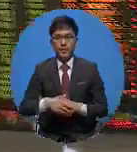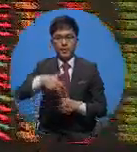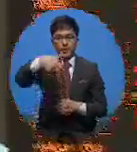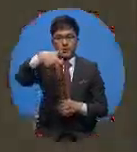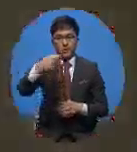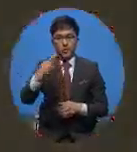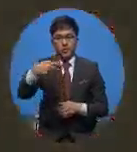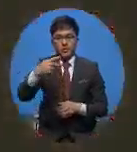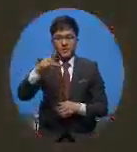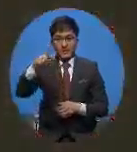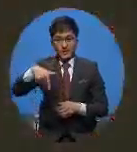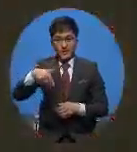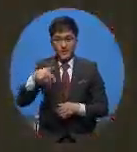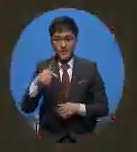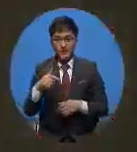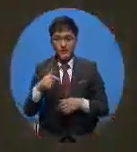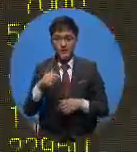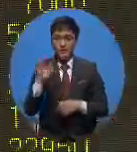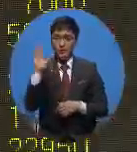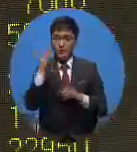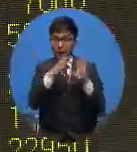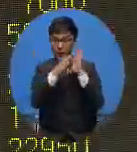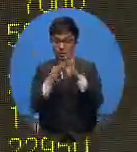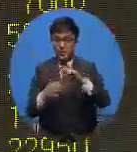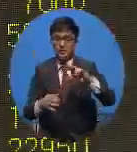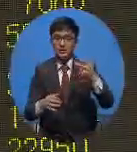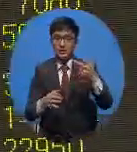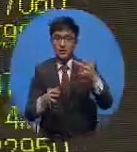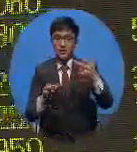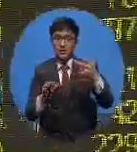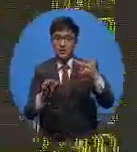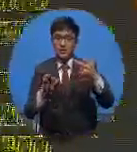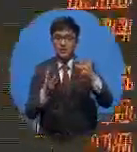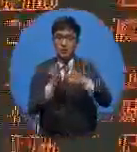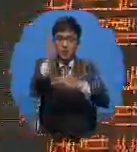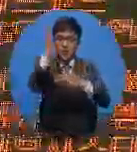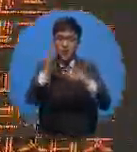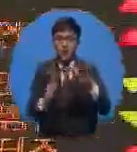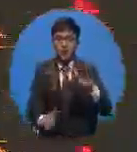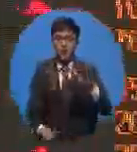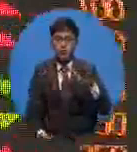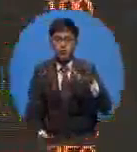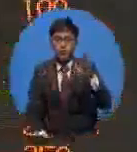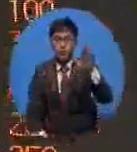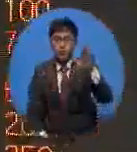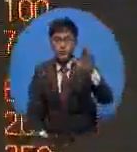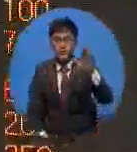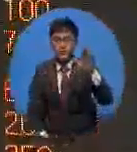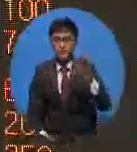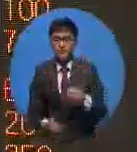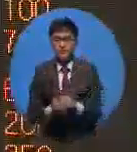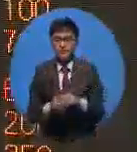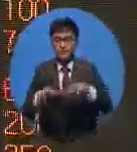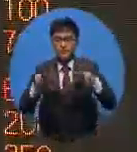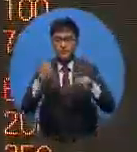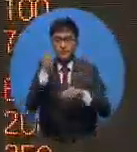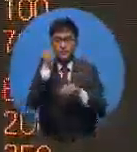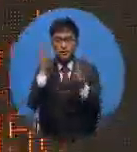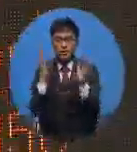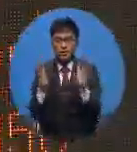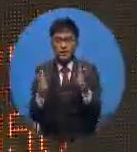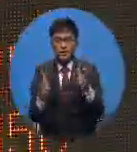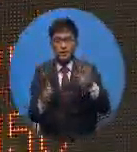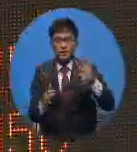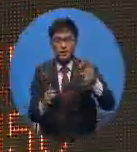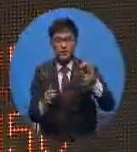코스닥이 연일 700선을 돌파하며 거침없이 상승합니다. 덕분에 연초만 해도 46명이었던 천억 원대 코스닥